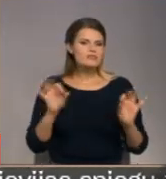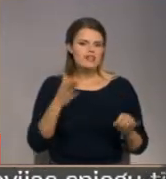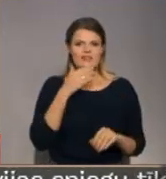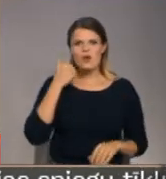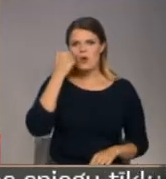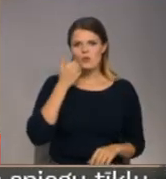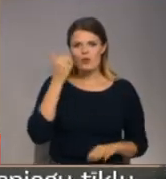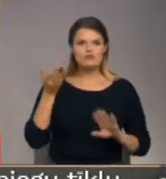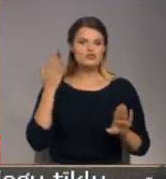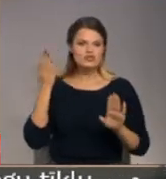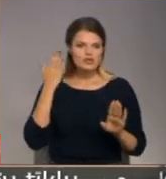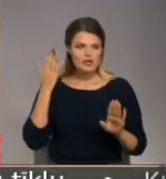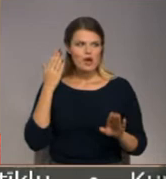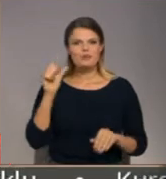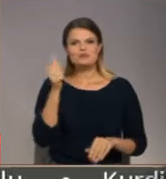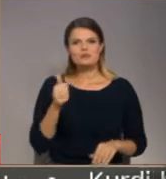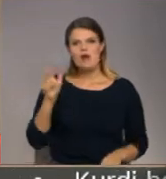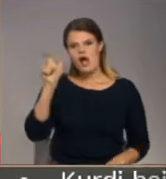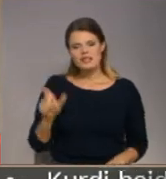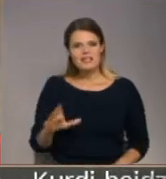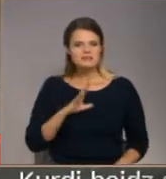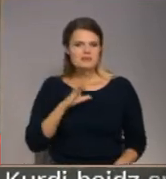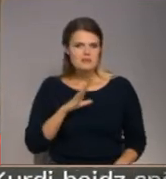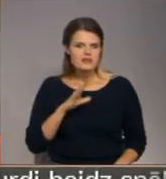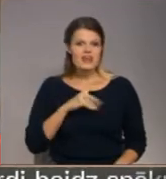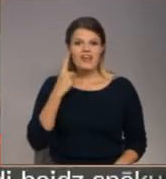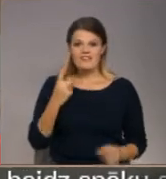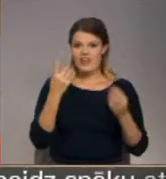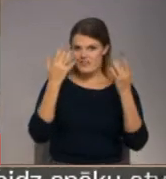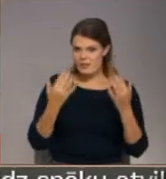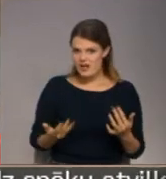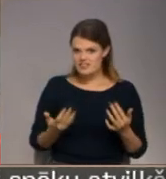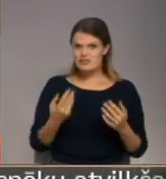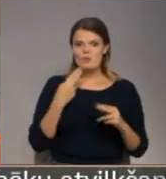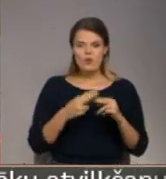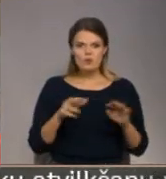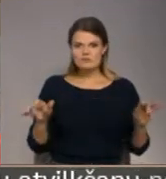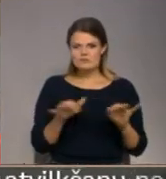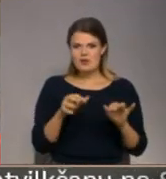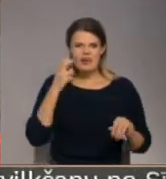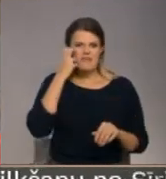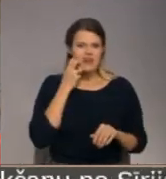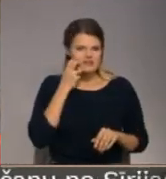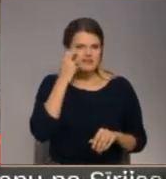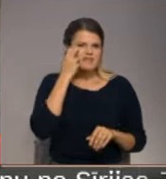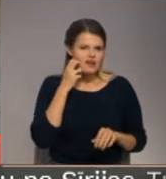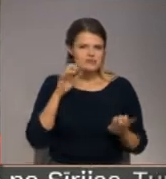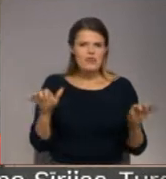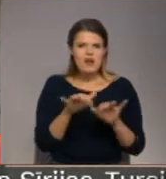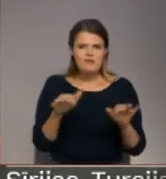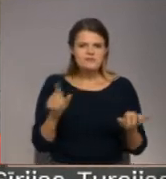kauns. Jo iepriekš bija mākslinieks vienā pasākumā un spēlēja uz vecajām klavierēm,